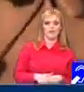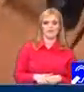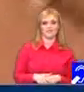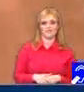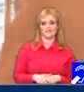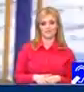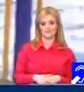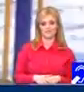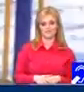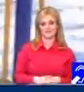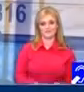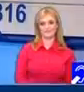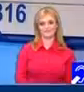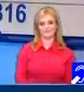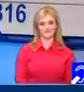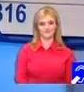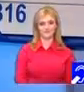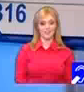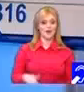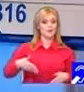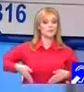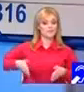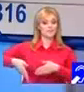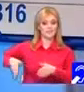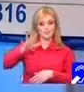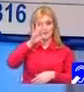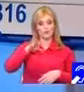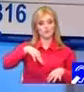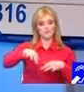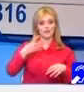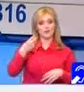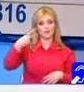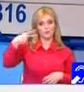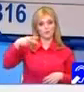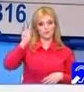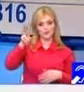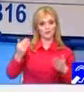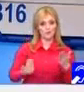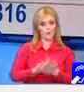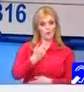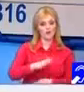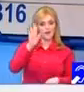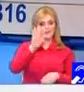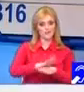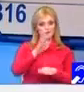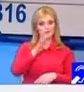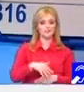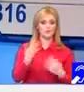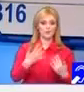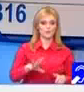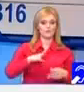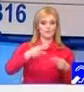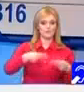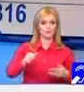de la școală. Pe străzile din Chișinău vor circula încă 20 de troleibuze noi. O dispoziție în acest sens a